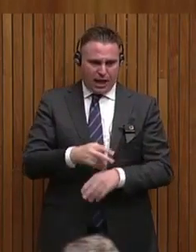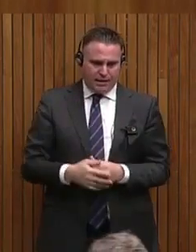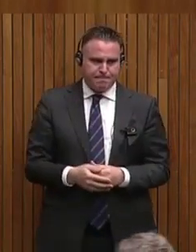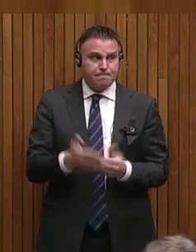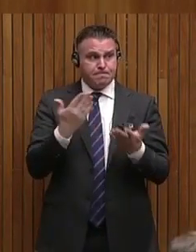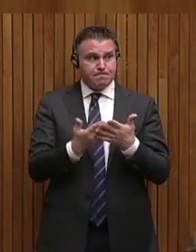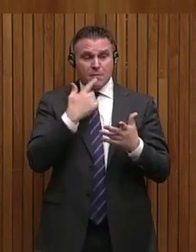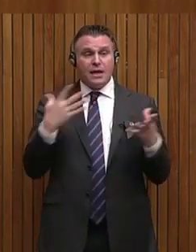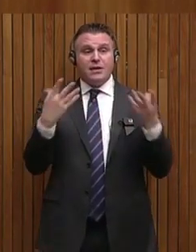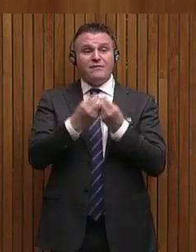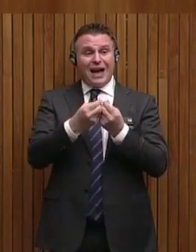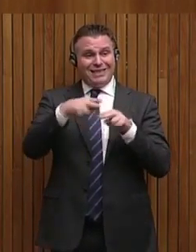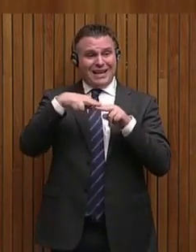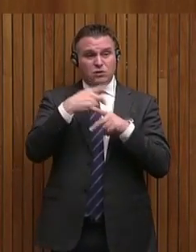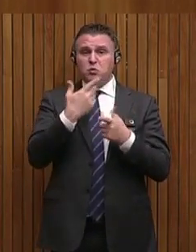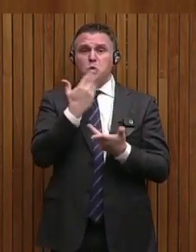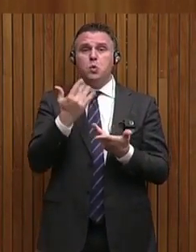die Vereinten Nationen sind leider nicht perfekt, dann geht es auch um die Reform der Vereinten Nationen. Es geht um die Frage, ob Vetorechte im